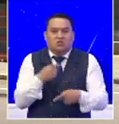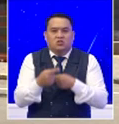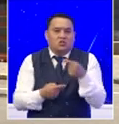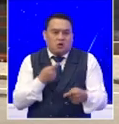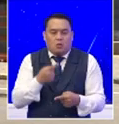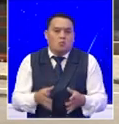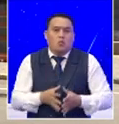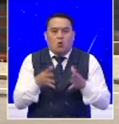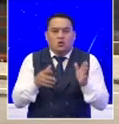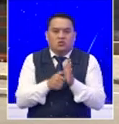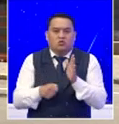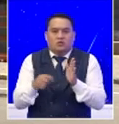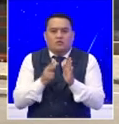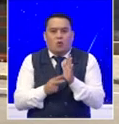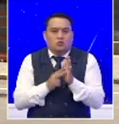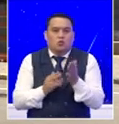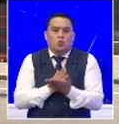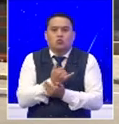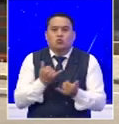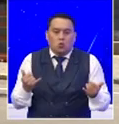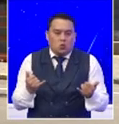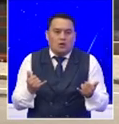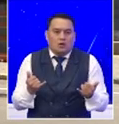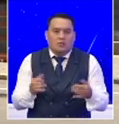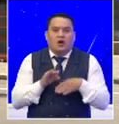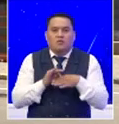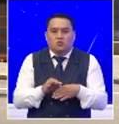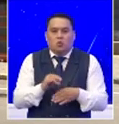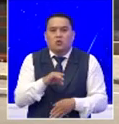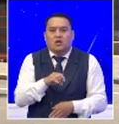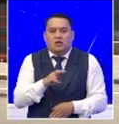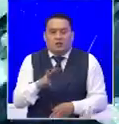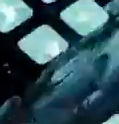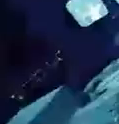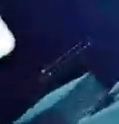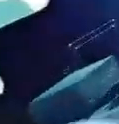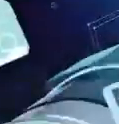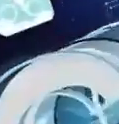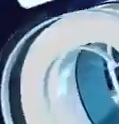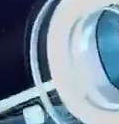сегодняшний день более 680 услуг оказывается онлайн.